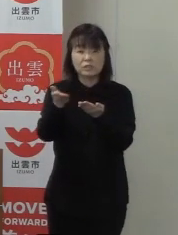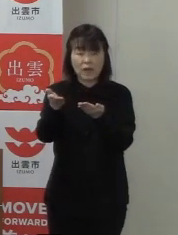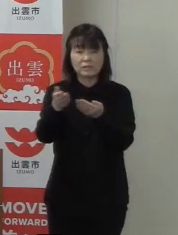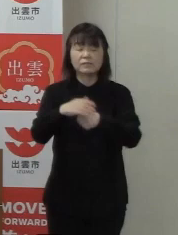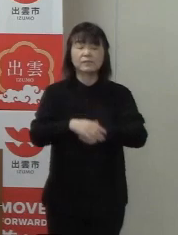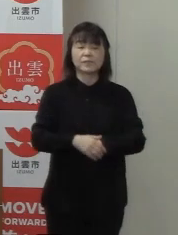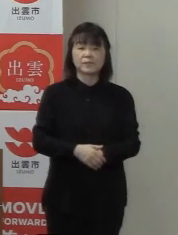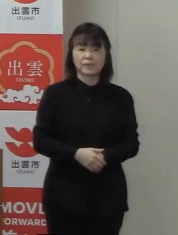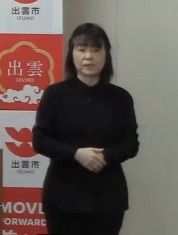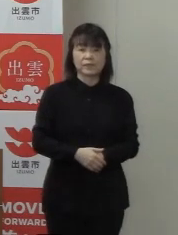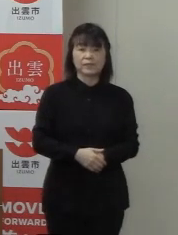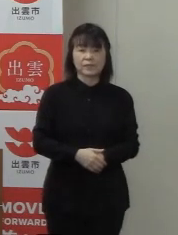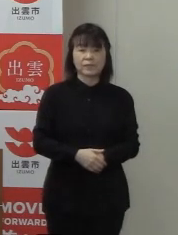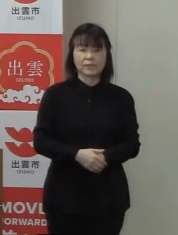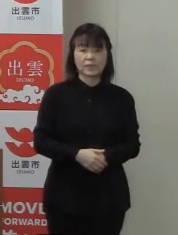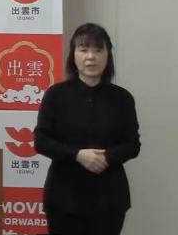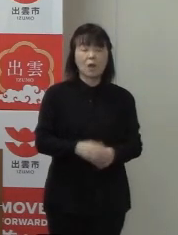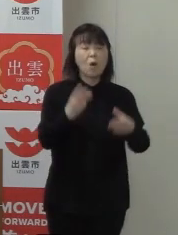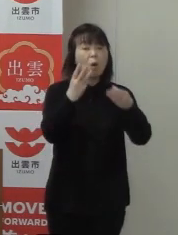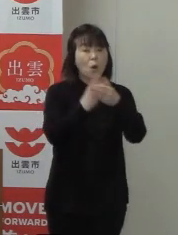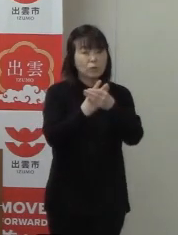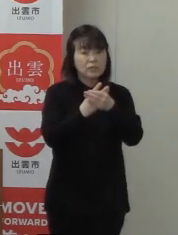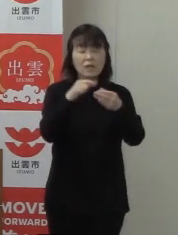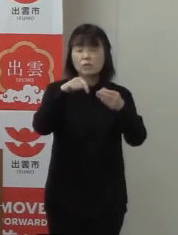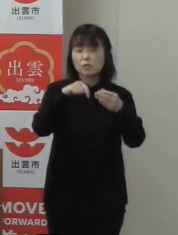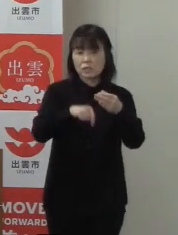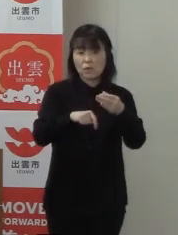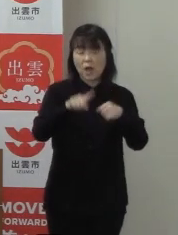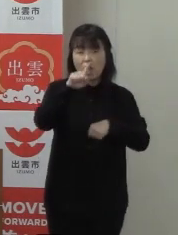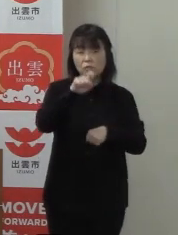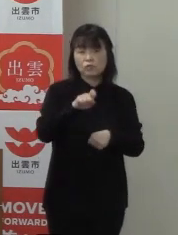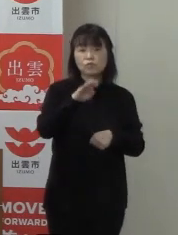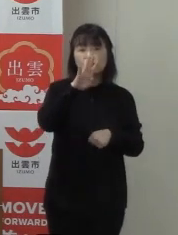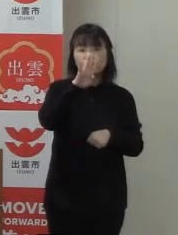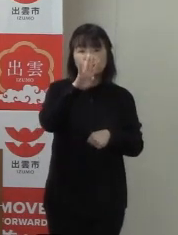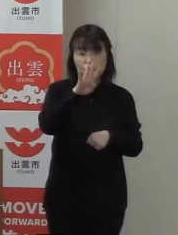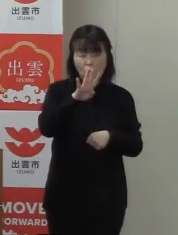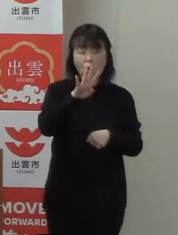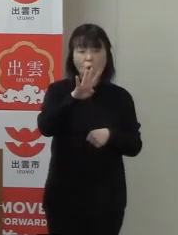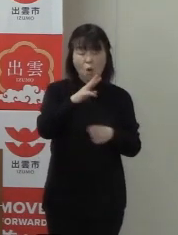泉としては14温泉、施